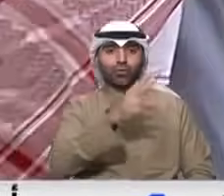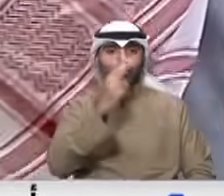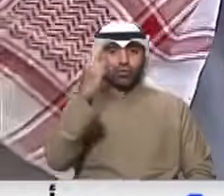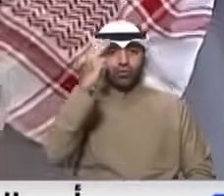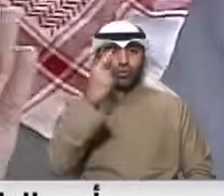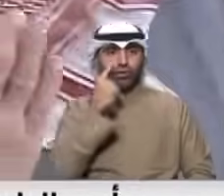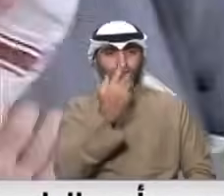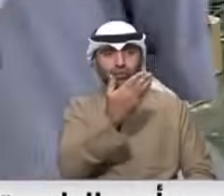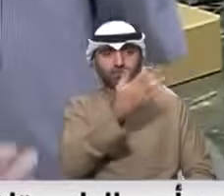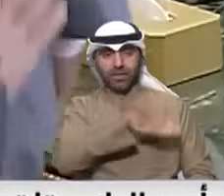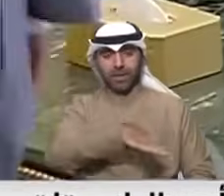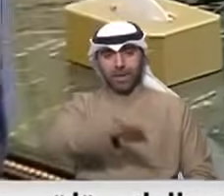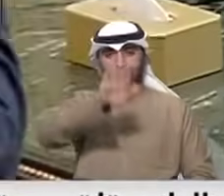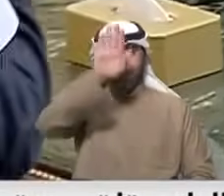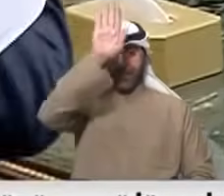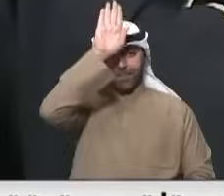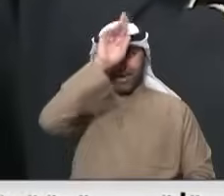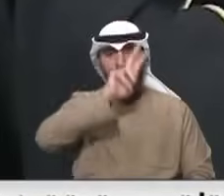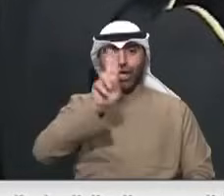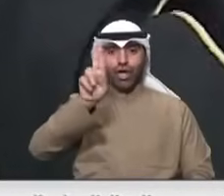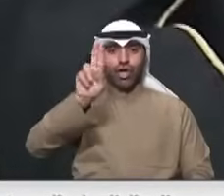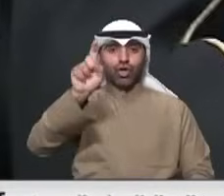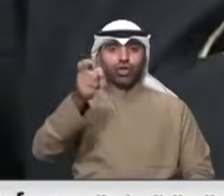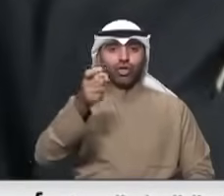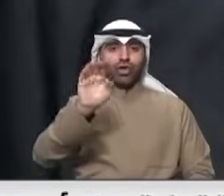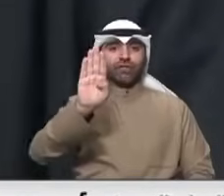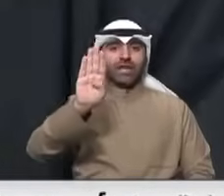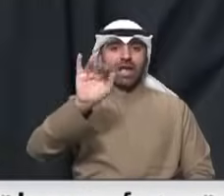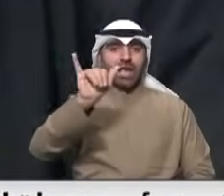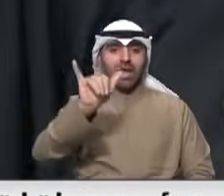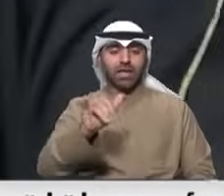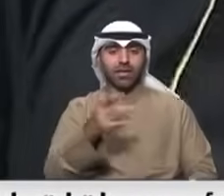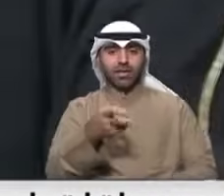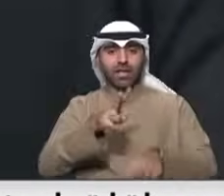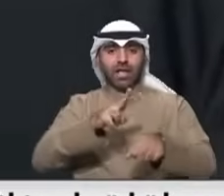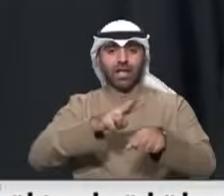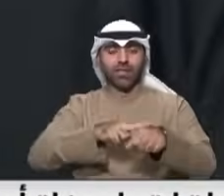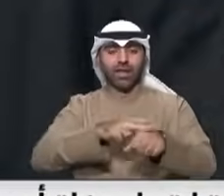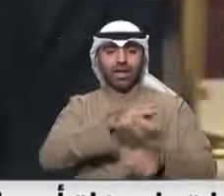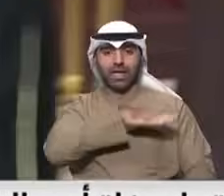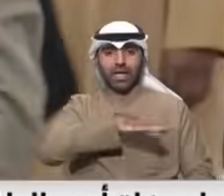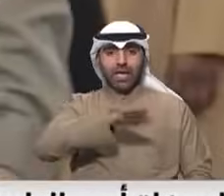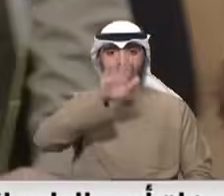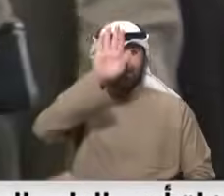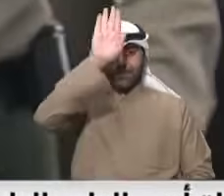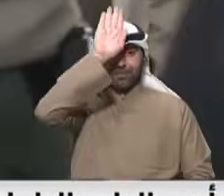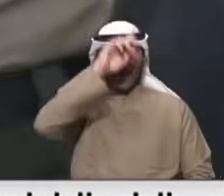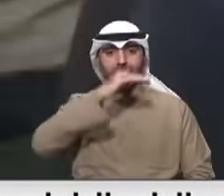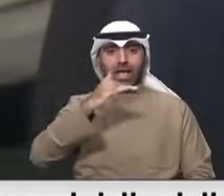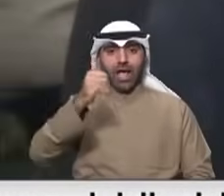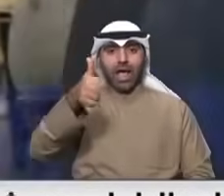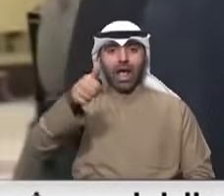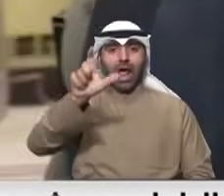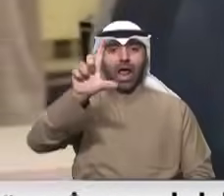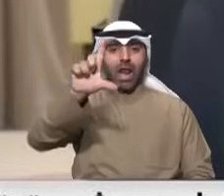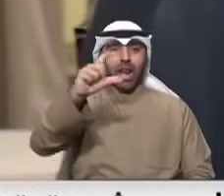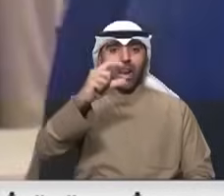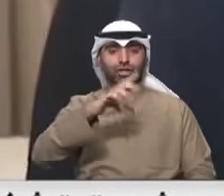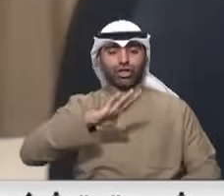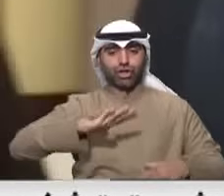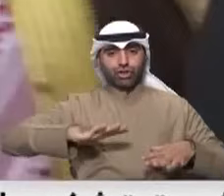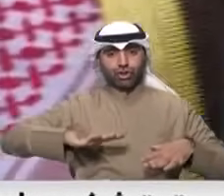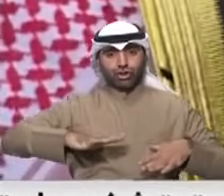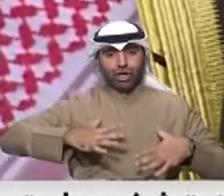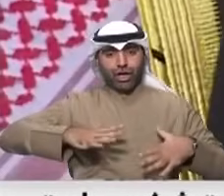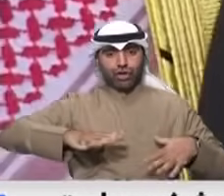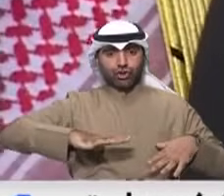والامير خالد بن سعود بن خالد ال سعود والامير بندر بن سعد بن خالد ال سعود والامير فهد بن خالد